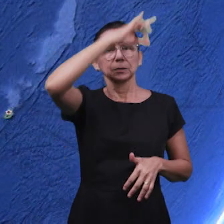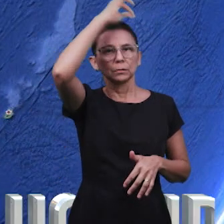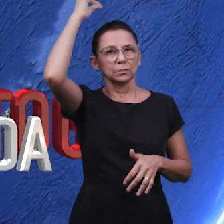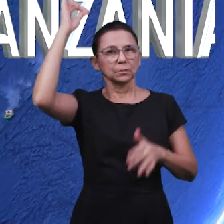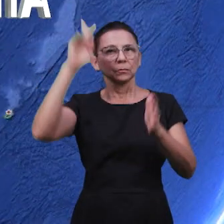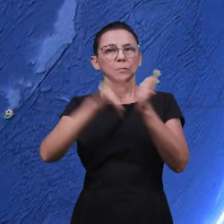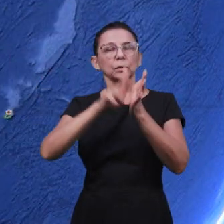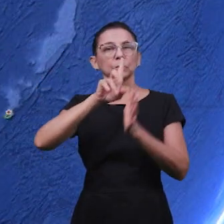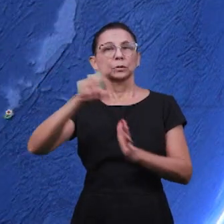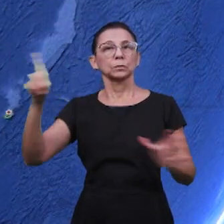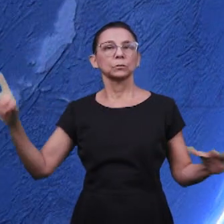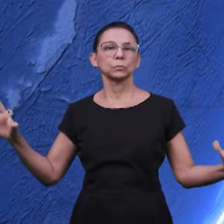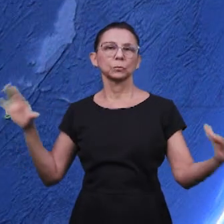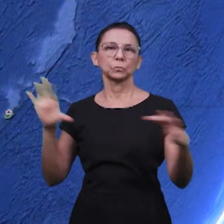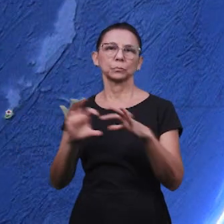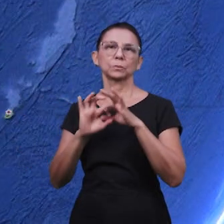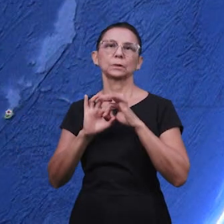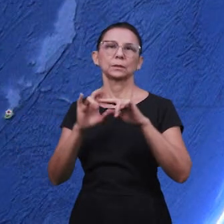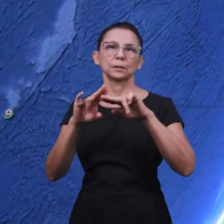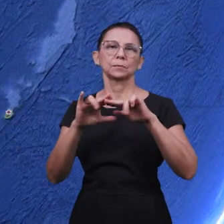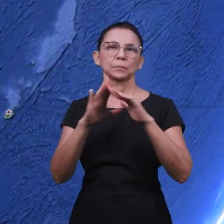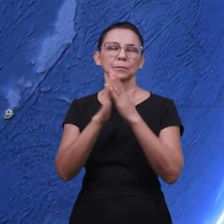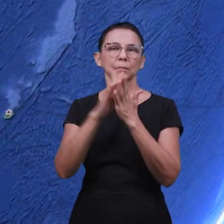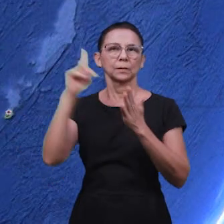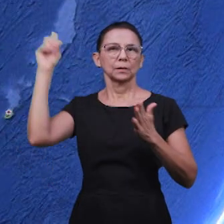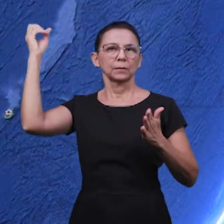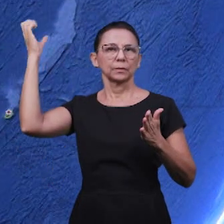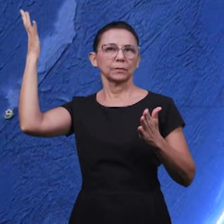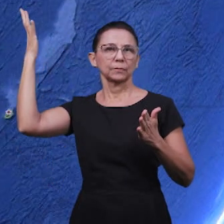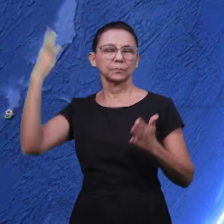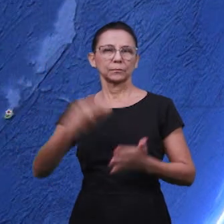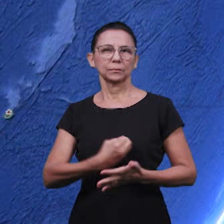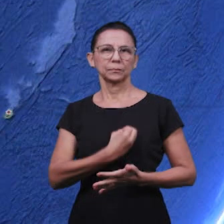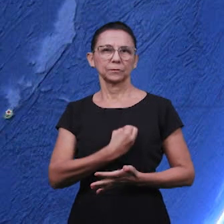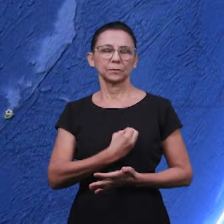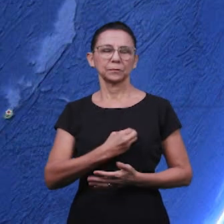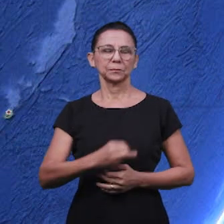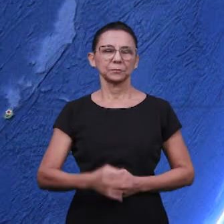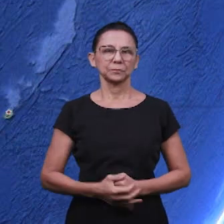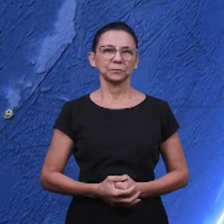la direction du Saint-Esprit de Dieu et unies par la parole vivante.